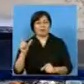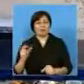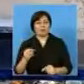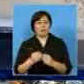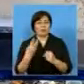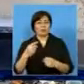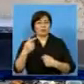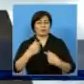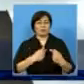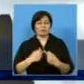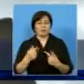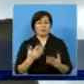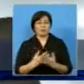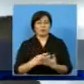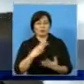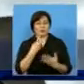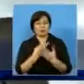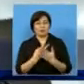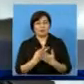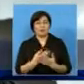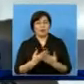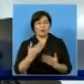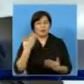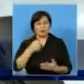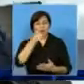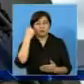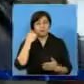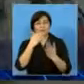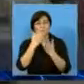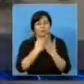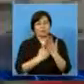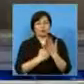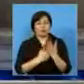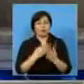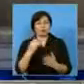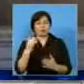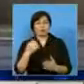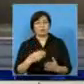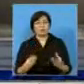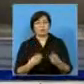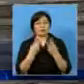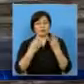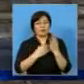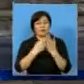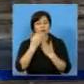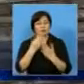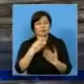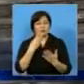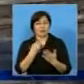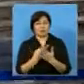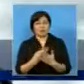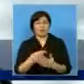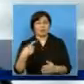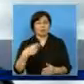пострадали. И пусть в целом статистические показатели по сравнению с прошлым годом ниже, однако ущерб, нанесенный огнем, превысил прошлогодние показатели и составил